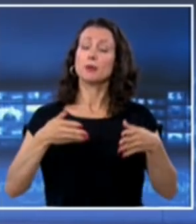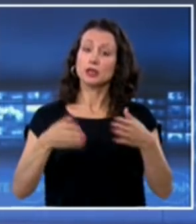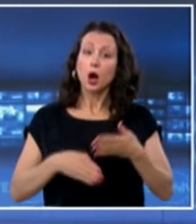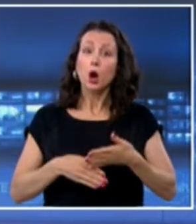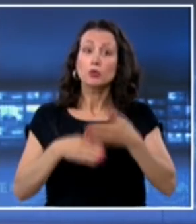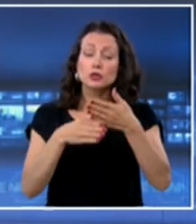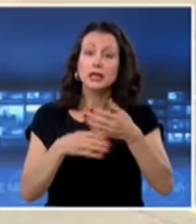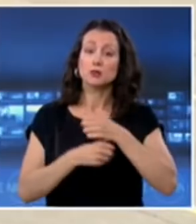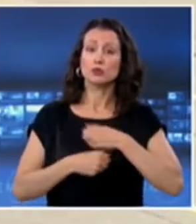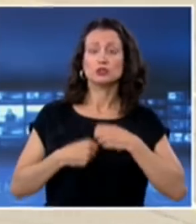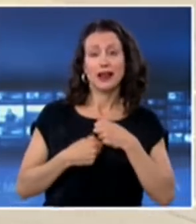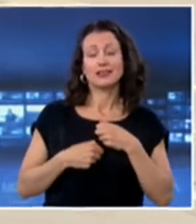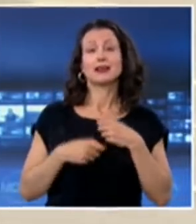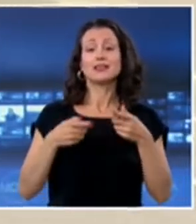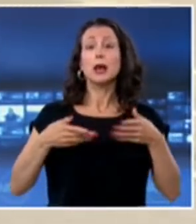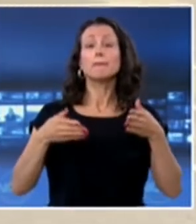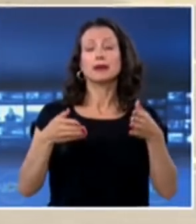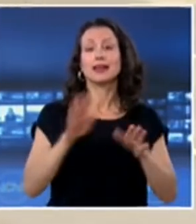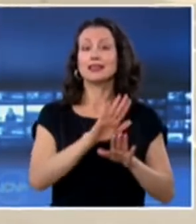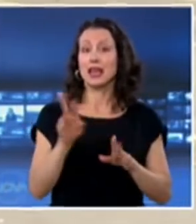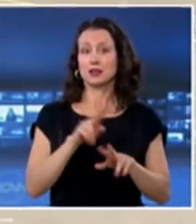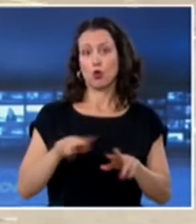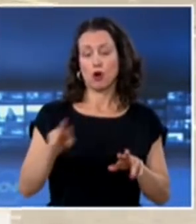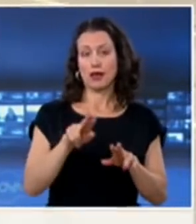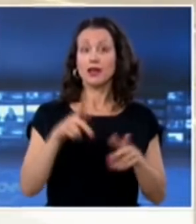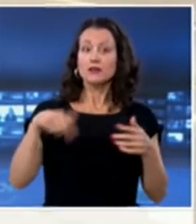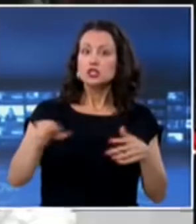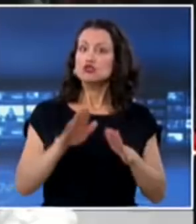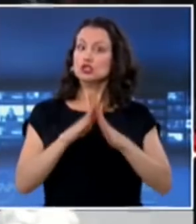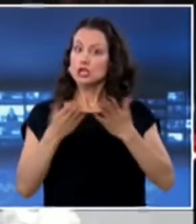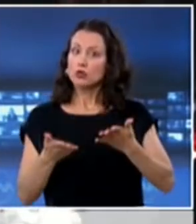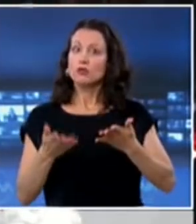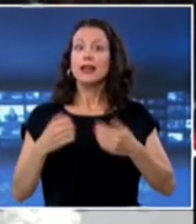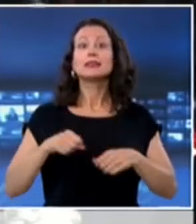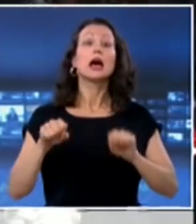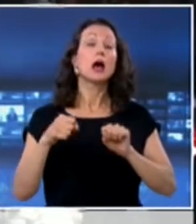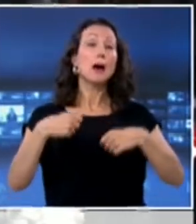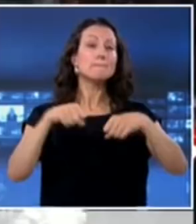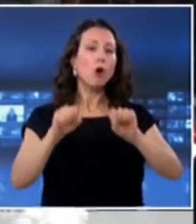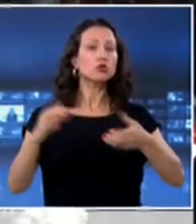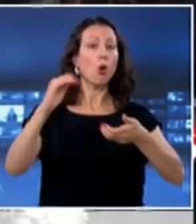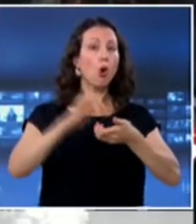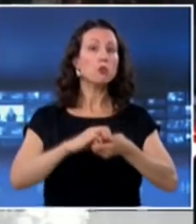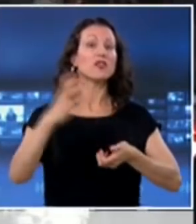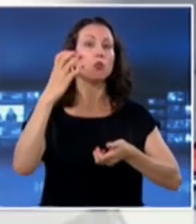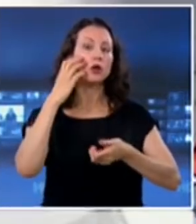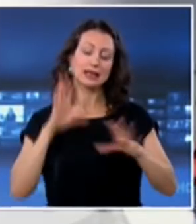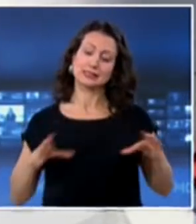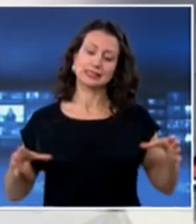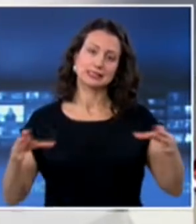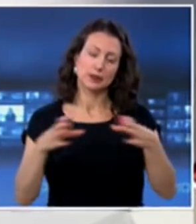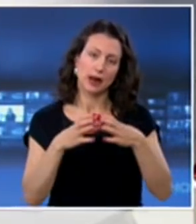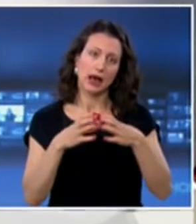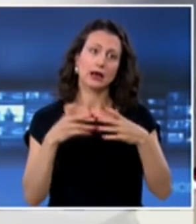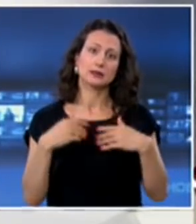инциденти на пътя техни колеги. Членовете на всички бургаски мотоклубове се събраха, за да присъстват на заупокойна молитва, като по